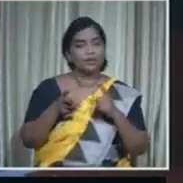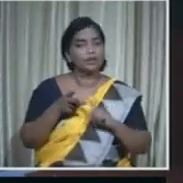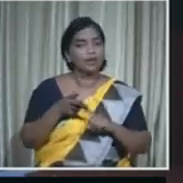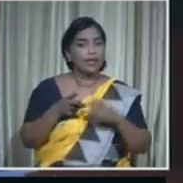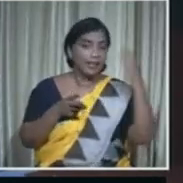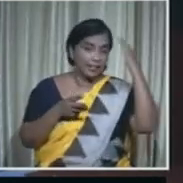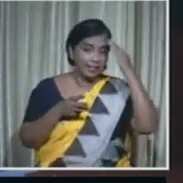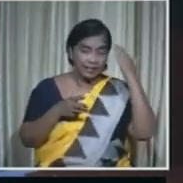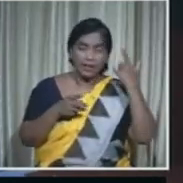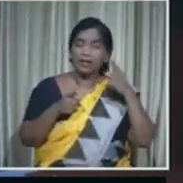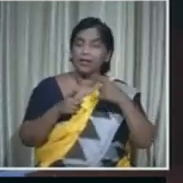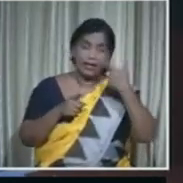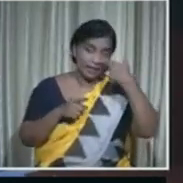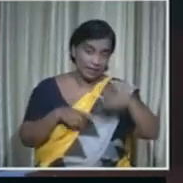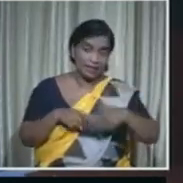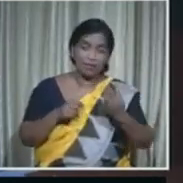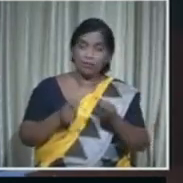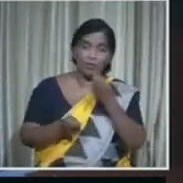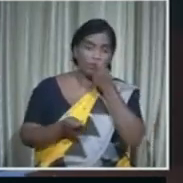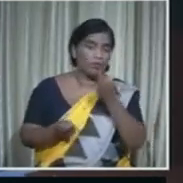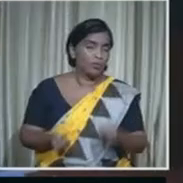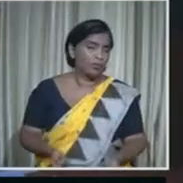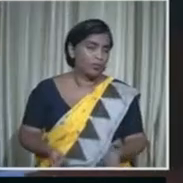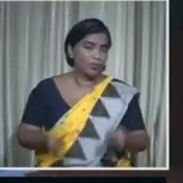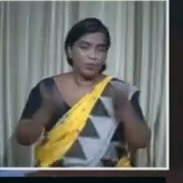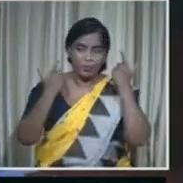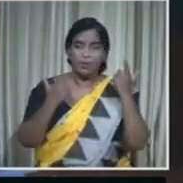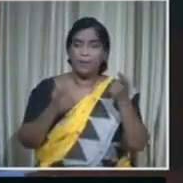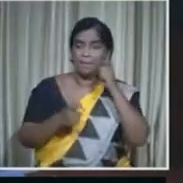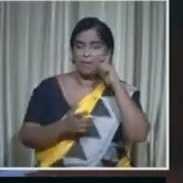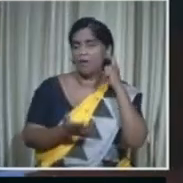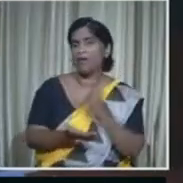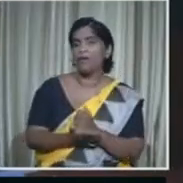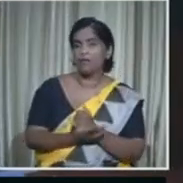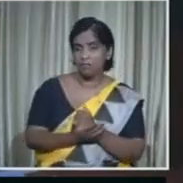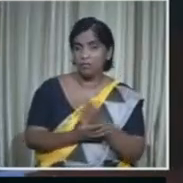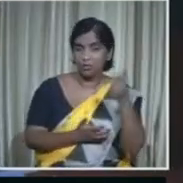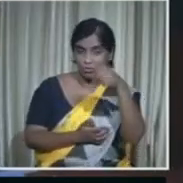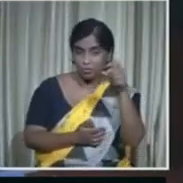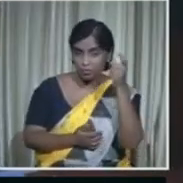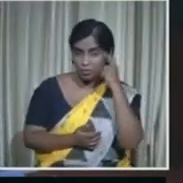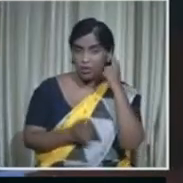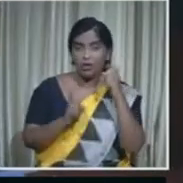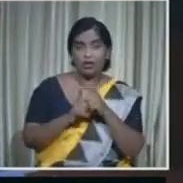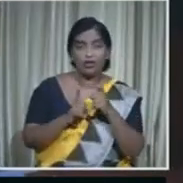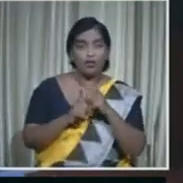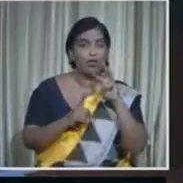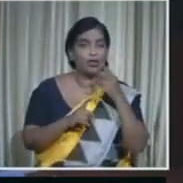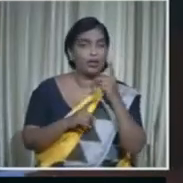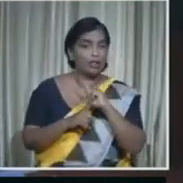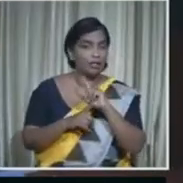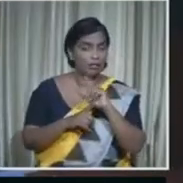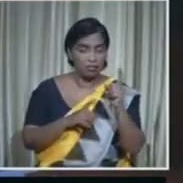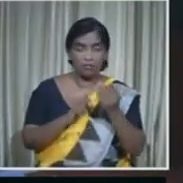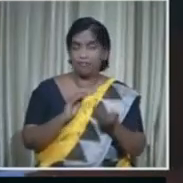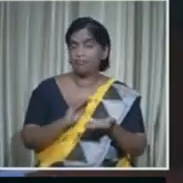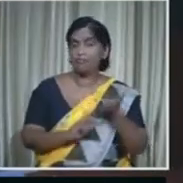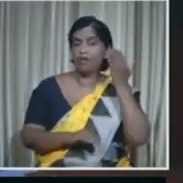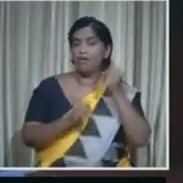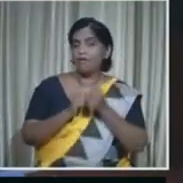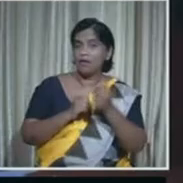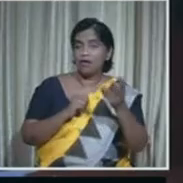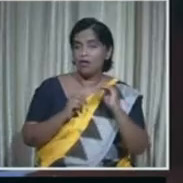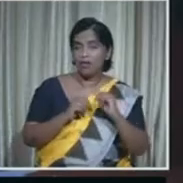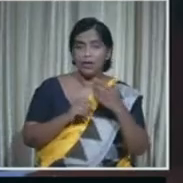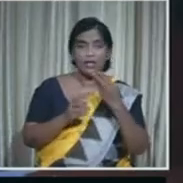තෙල්, ඒ වගේම අධික ලෙස බහන්ඩ මිලේල යාම. ඒක මිනිස්සුන්ට දරා ගන්න බැහැ. ඔයගොල්ලෝ දන්නවා ඩොලරේ රුපියල් 310ට ගියාට පස්සේ මොකද සිද්ධ වෙන්නේ?